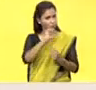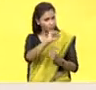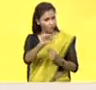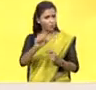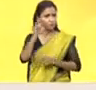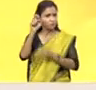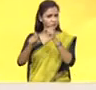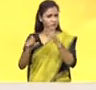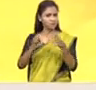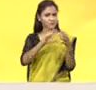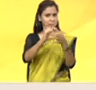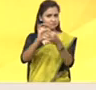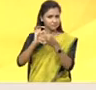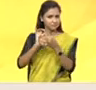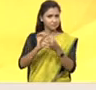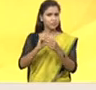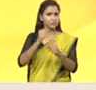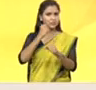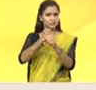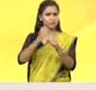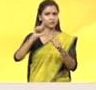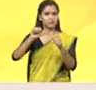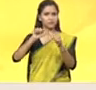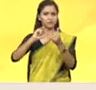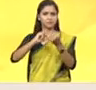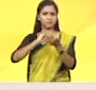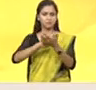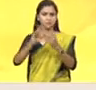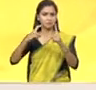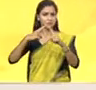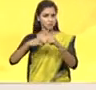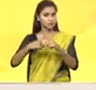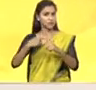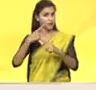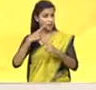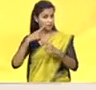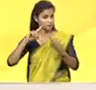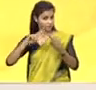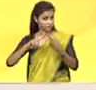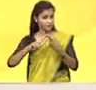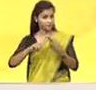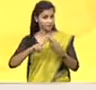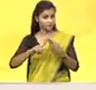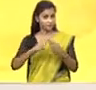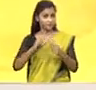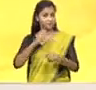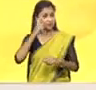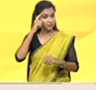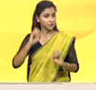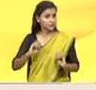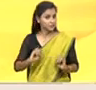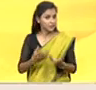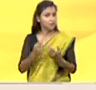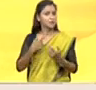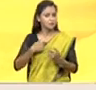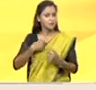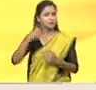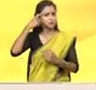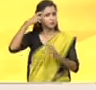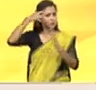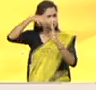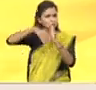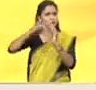मिलकर गैलेक्स आई शुरू करने का फैसला किया। और मैं आज जरा उसके विषय में भी जानना चाहता